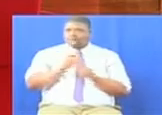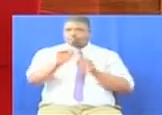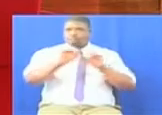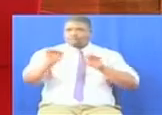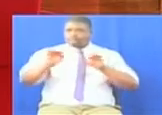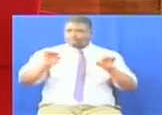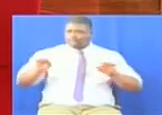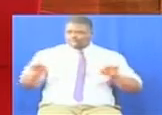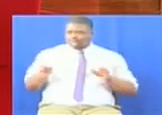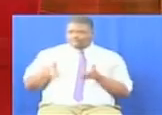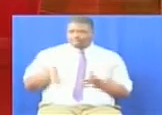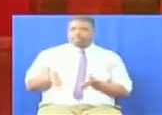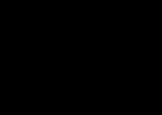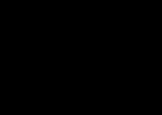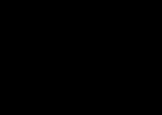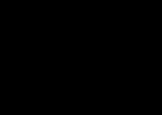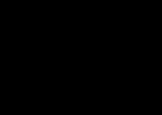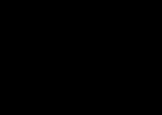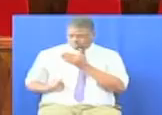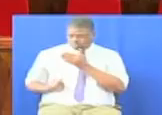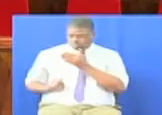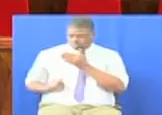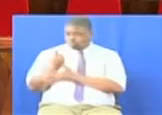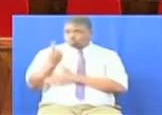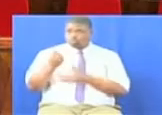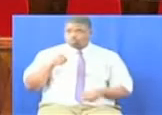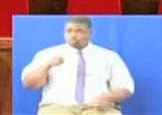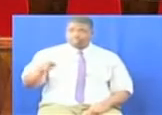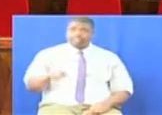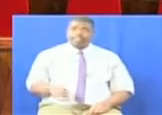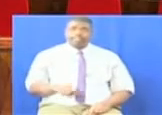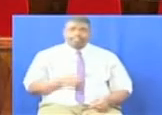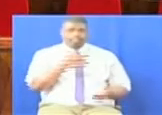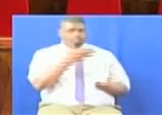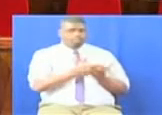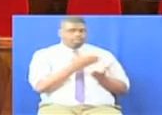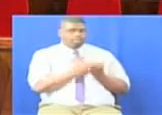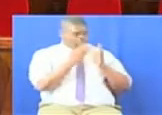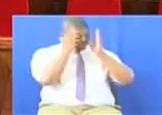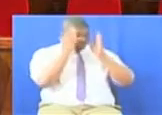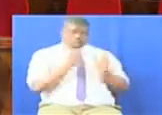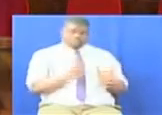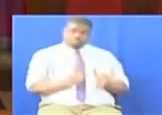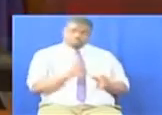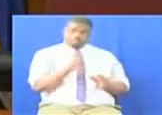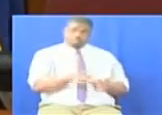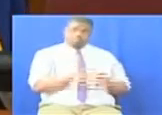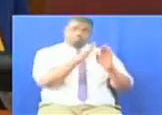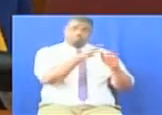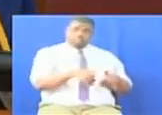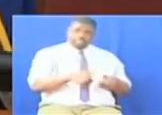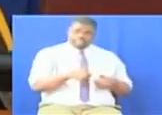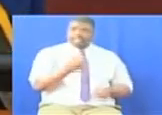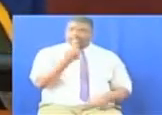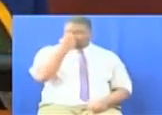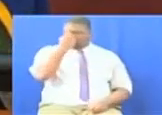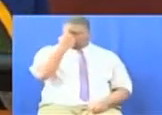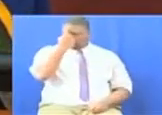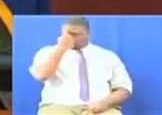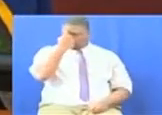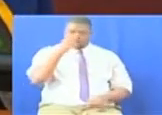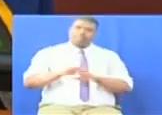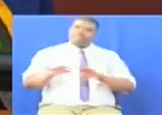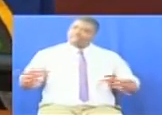kuhusu jambo hili. Niwahakikishie waheshimiwa wabunge kwa mara nyingine, Dodoma ni salama,